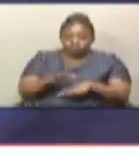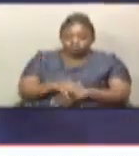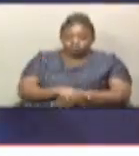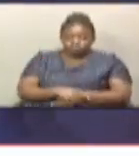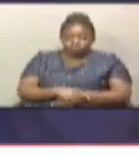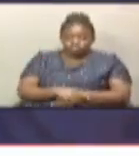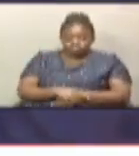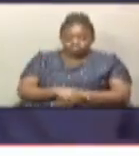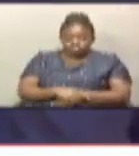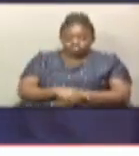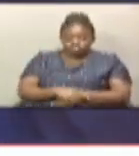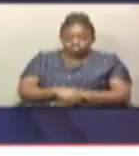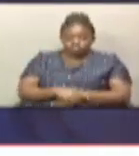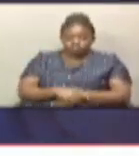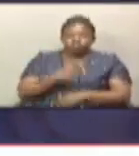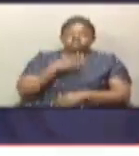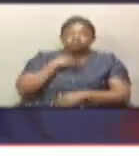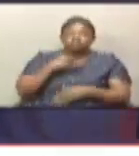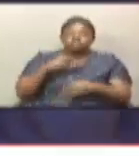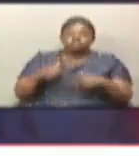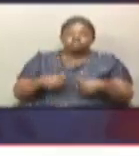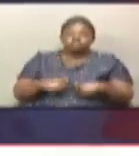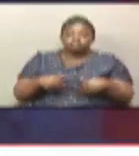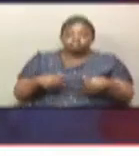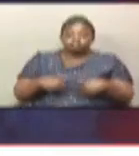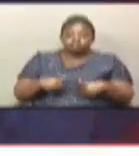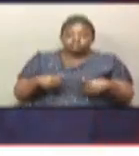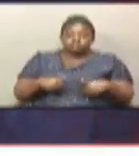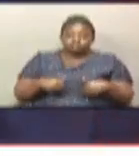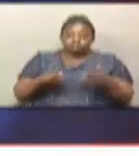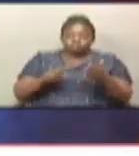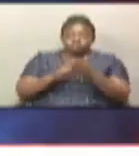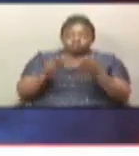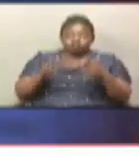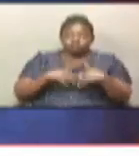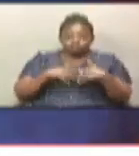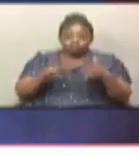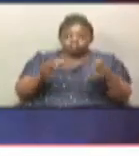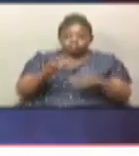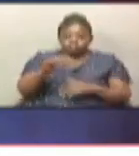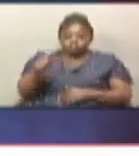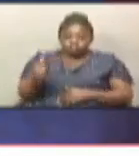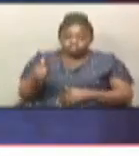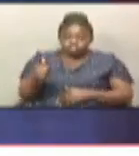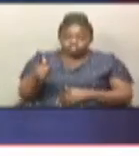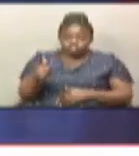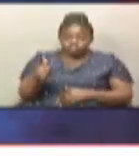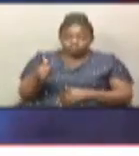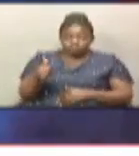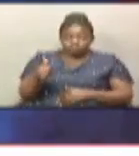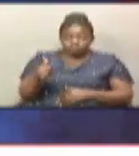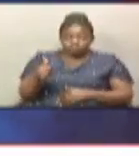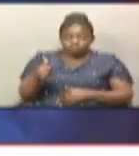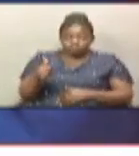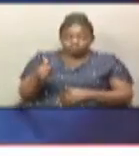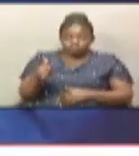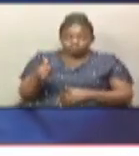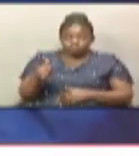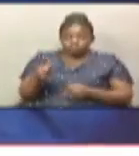Kati ne baagala omuvubuka ayite wano n'omugamba ayite mu ddinisa banne ababadde ewen